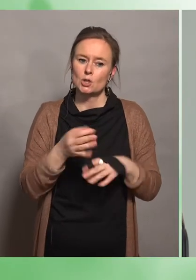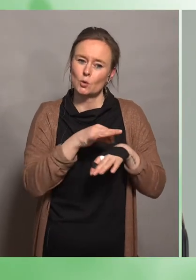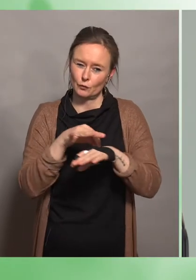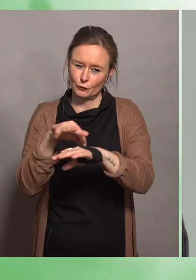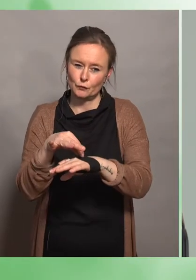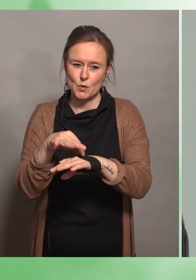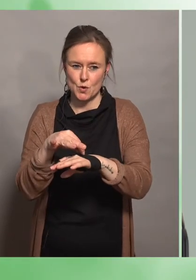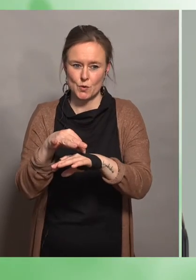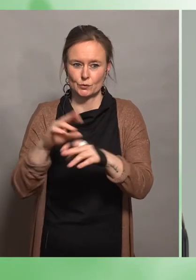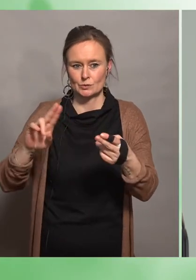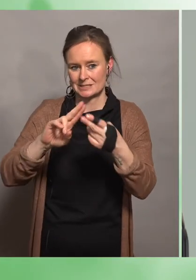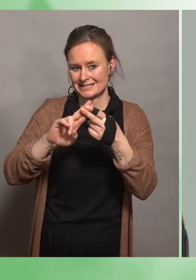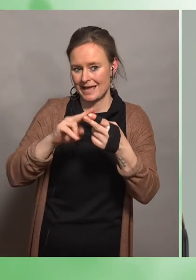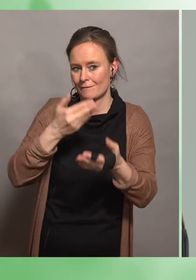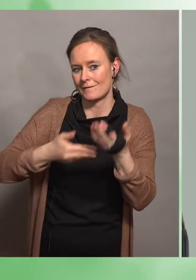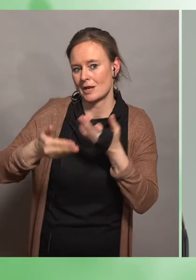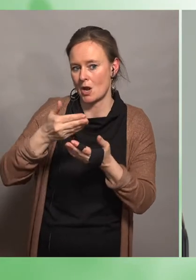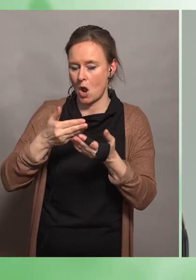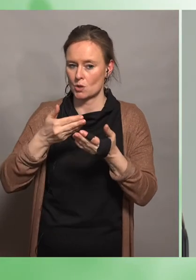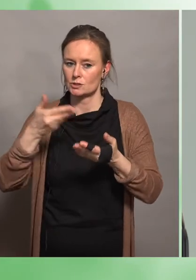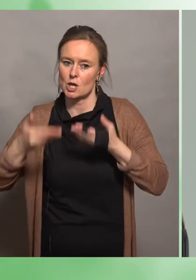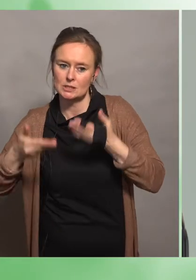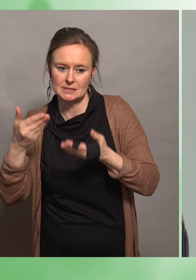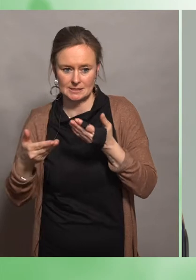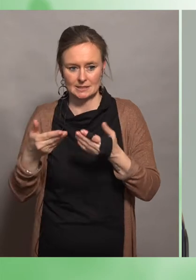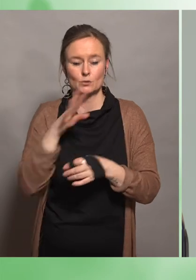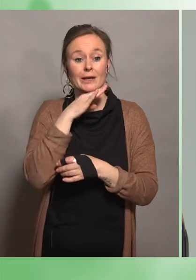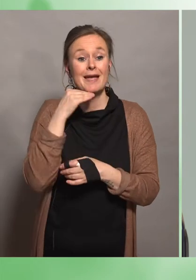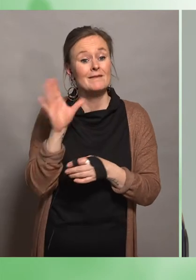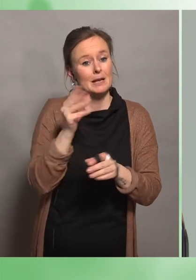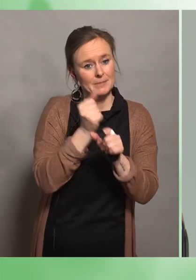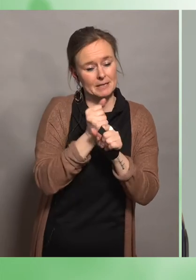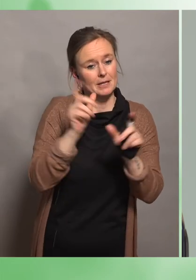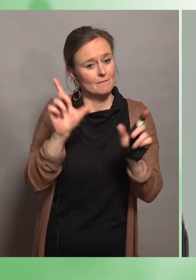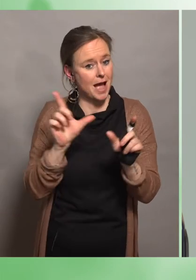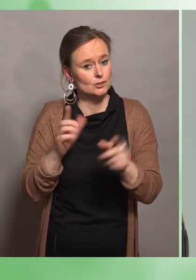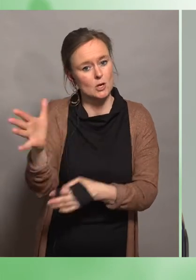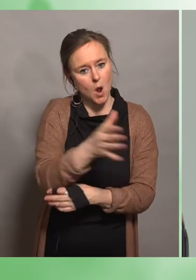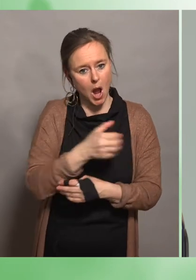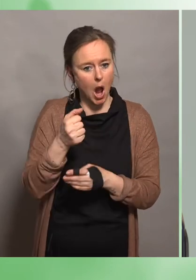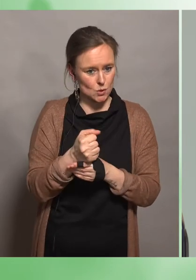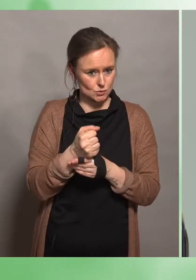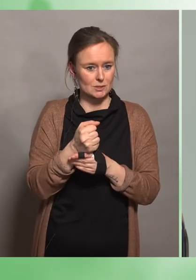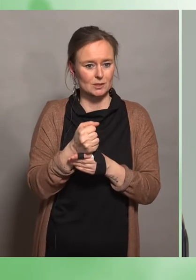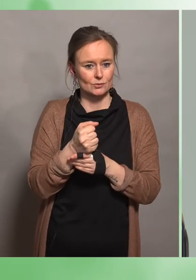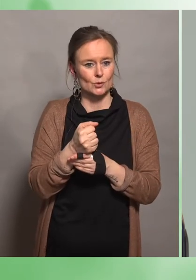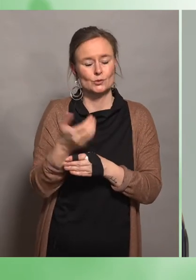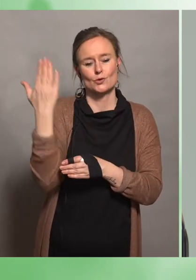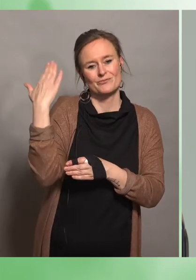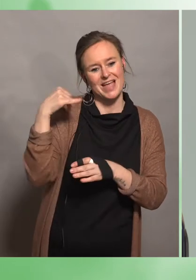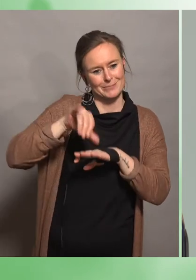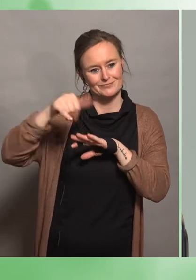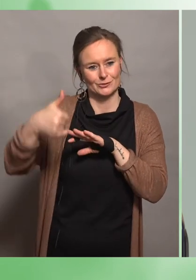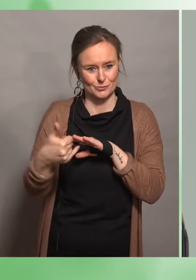einige bei uns im Unternehmen, auch viele Mitarbeiterveranstaltungen, wir haben sie genutzt, um dieses, damals war es ja noch das Projekt, vorzustellen,